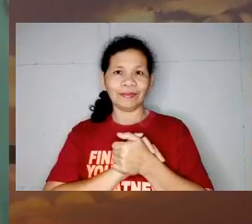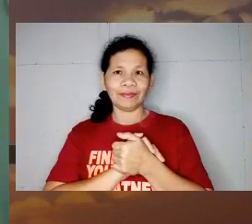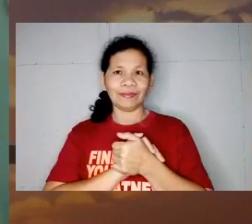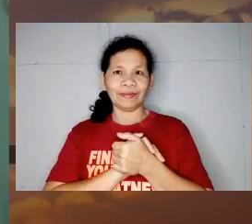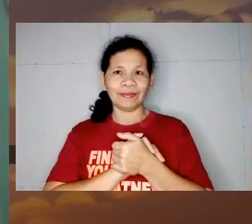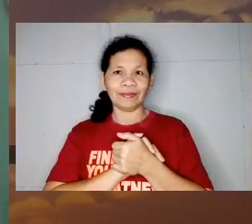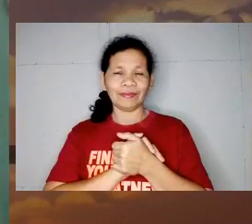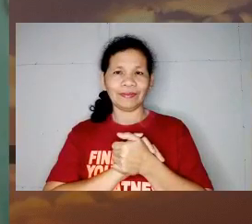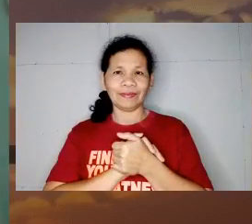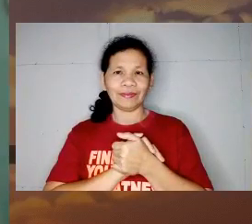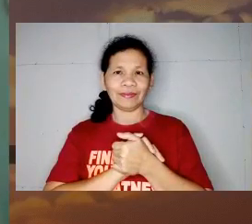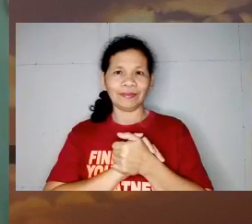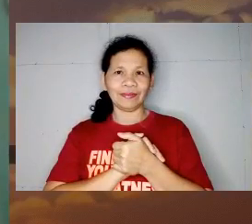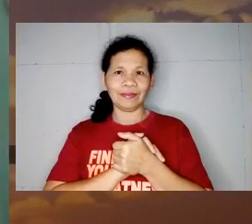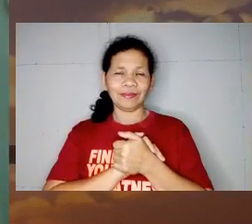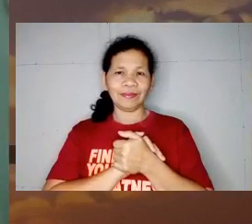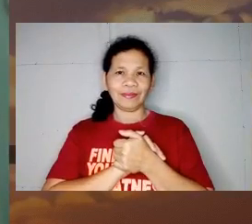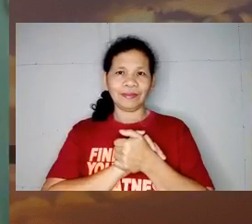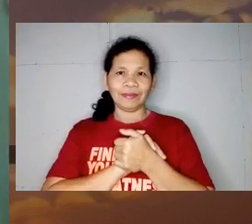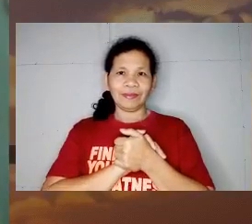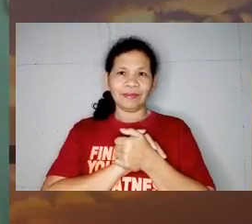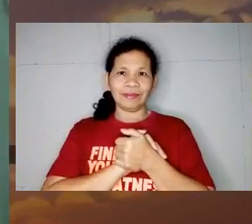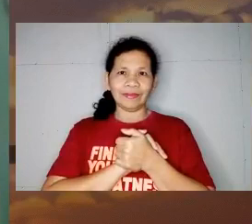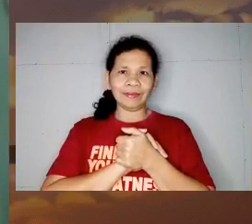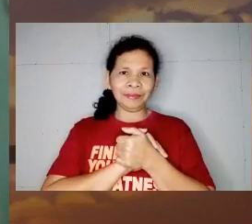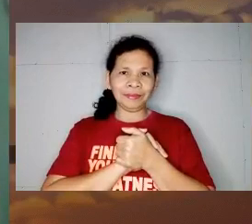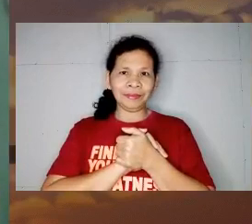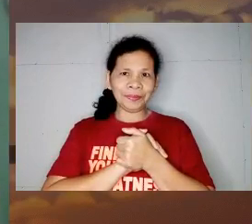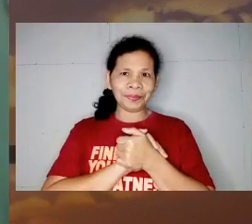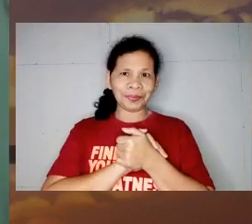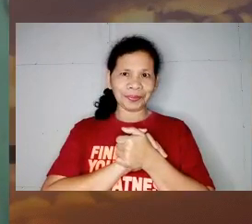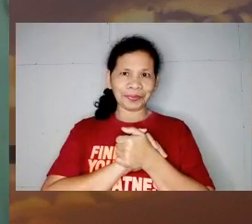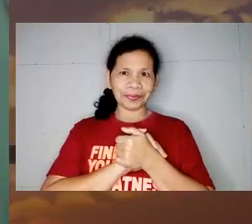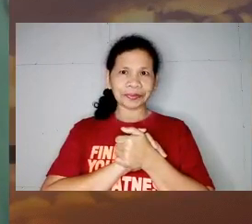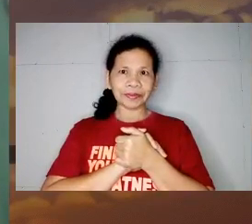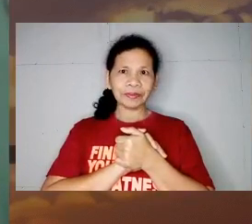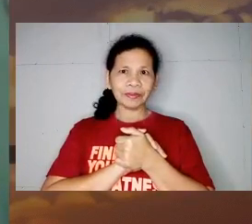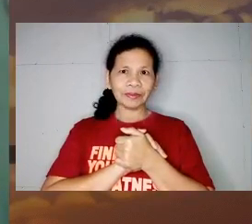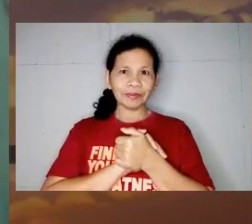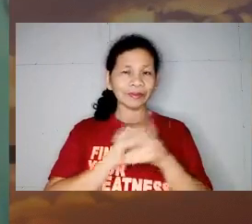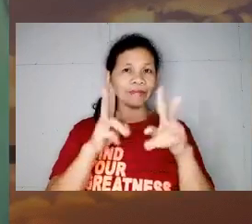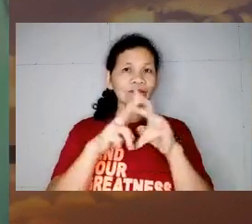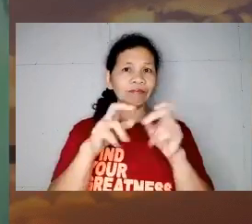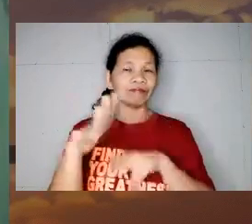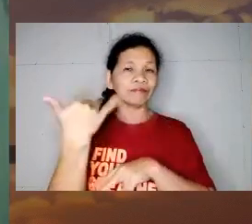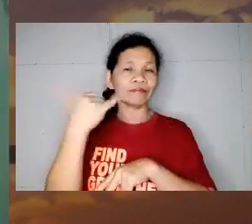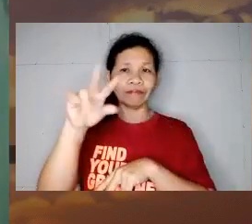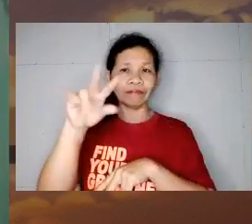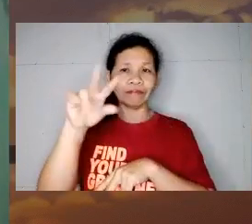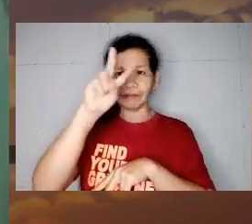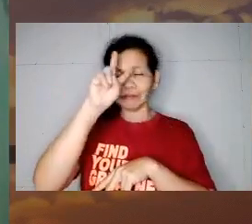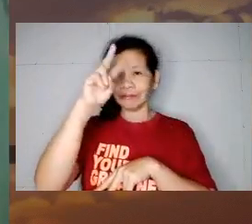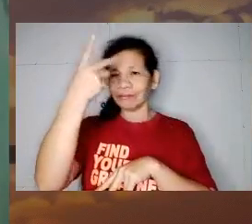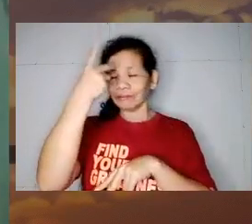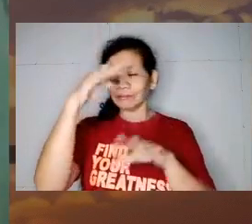tinatawag dito, ignorante man sila sa sinasabing Ten Commandments o law.